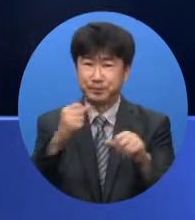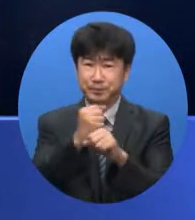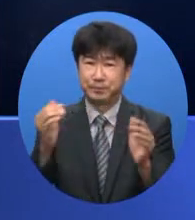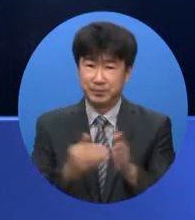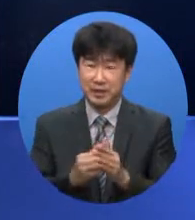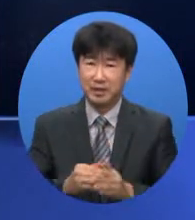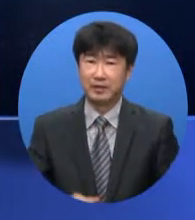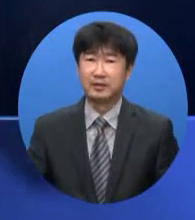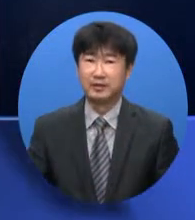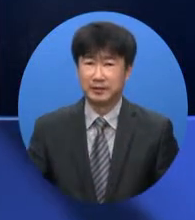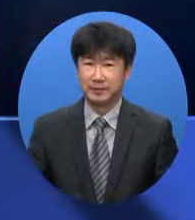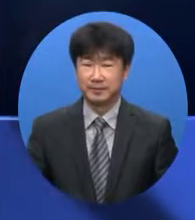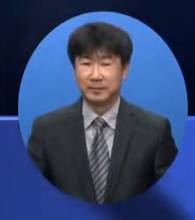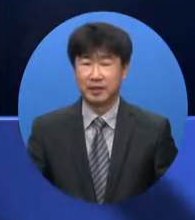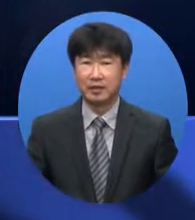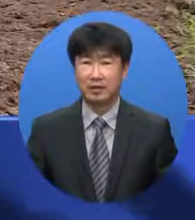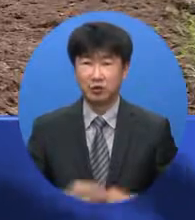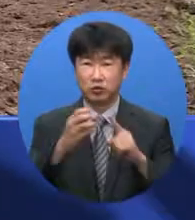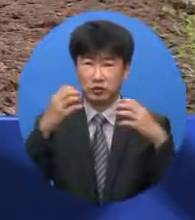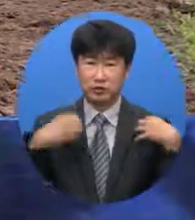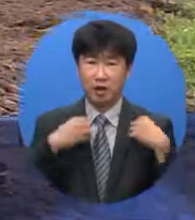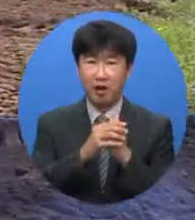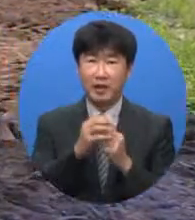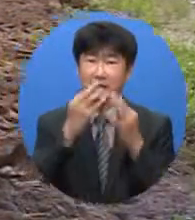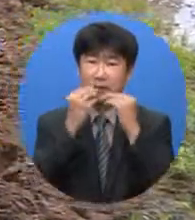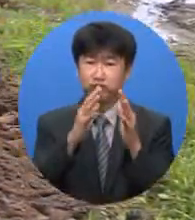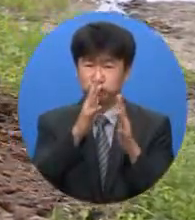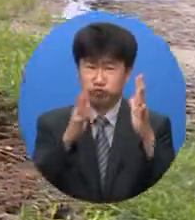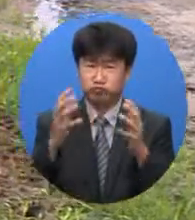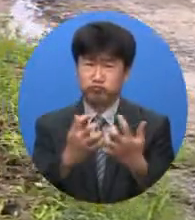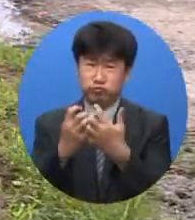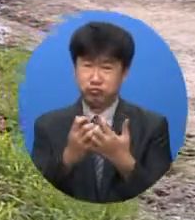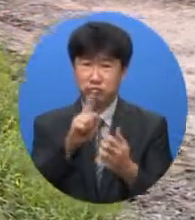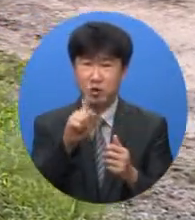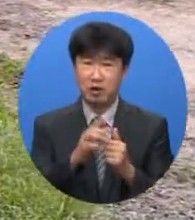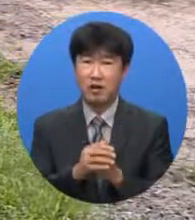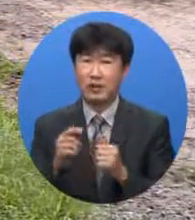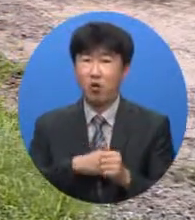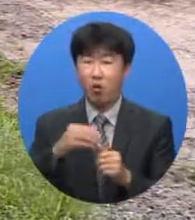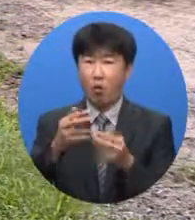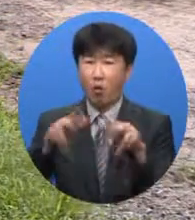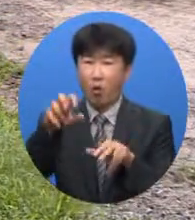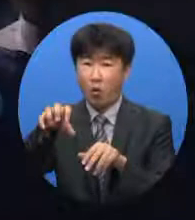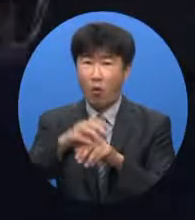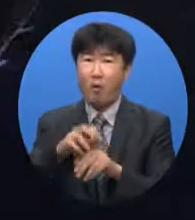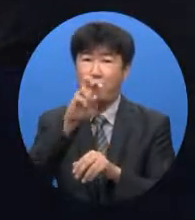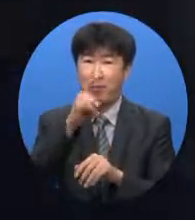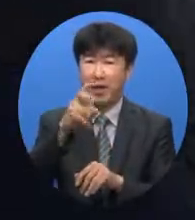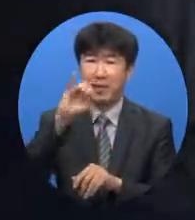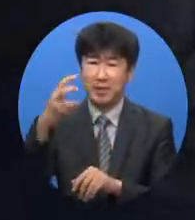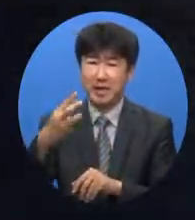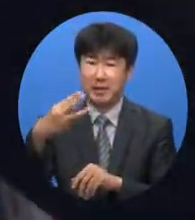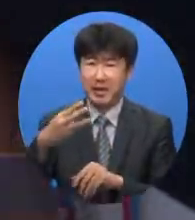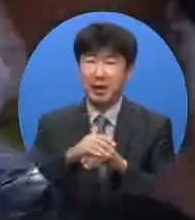메밀꽃이 장관을 이룰 것으로 보입니다. 군은 잡초만 무성했던 유효지에 경관 농업 형태로 메밀밭을